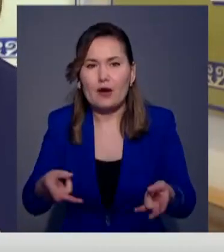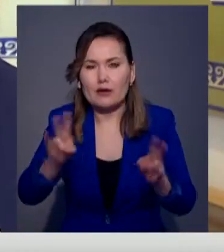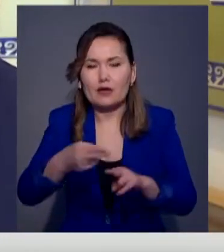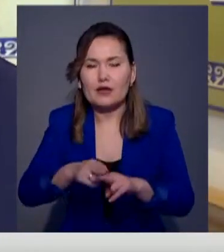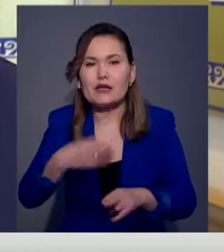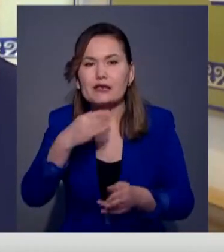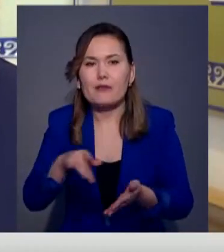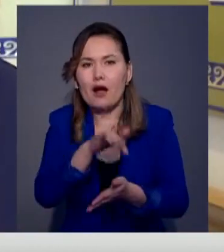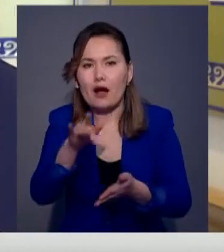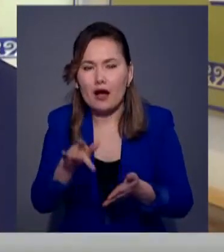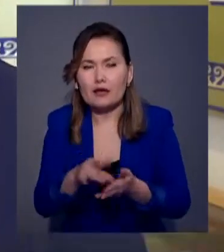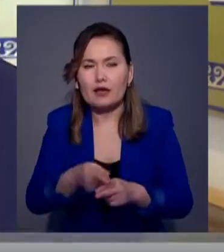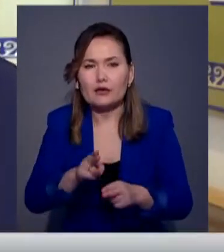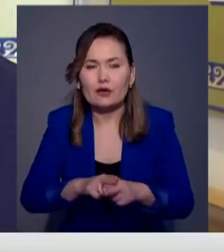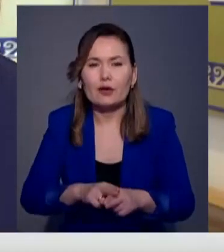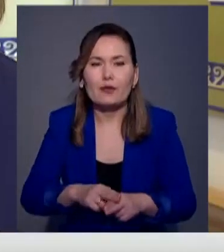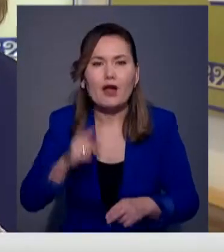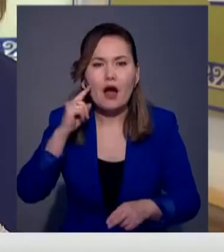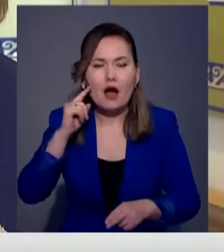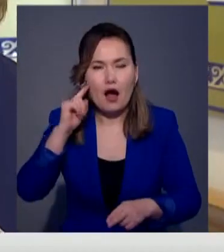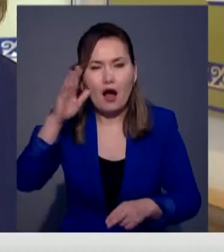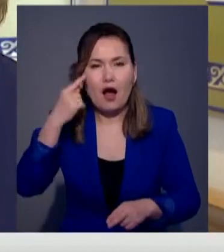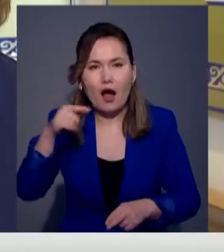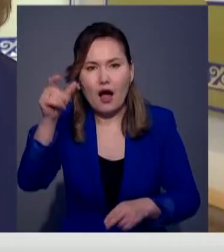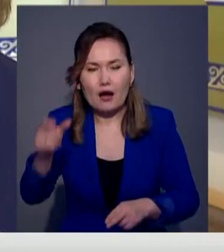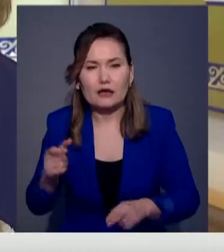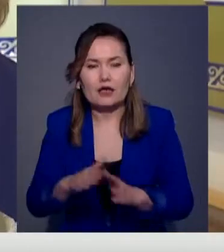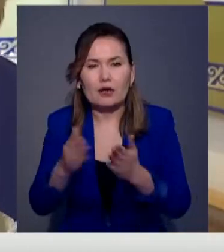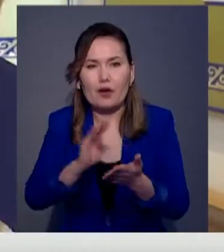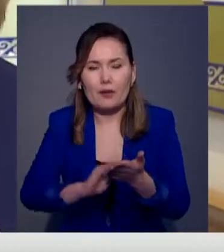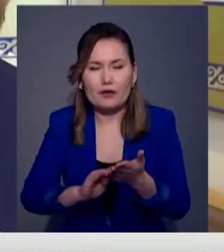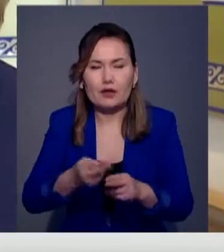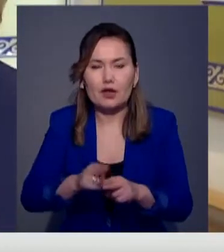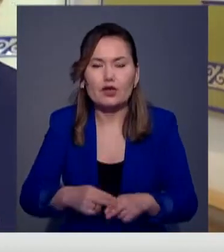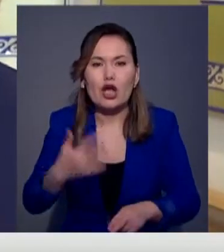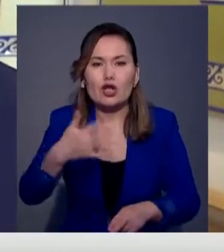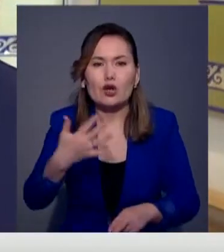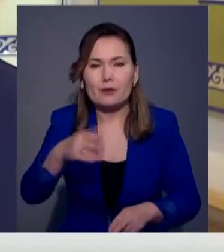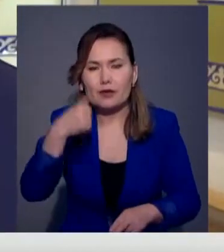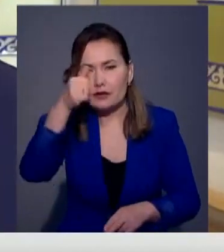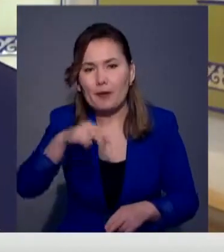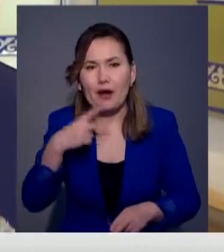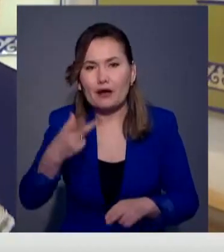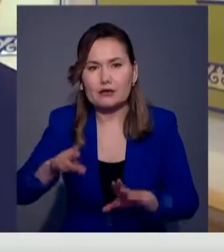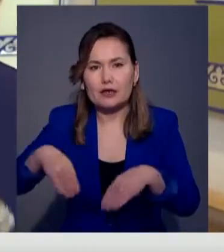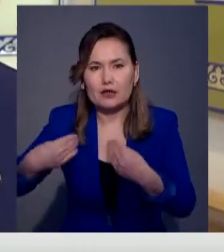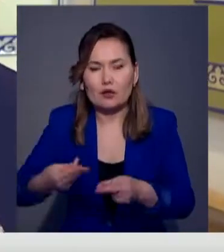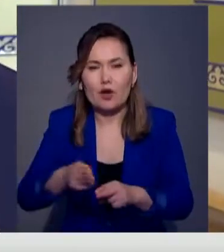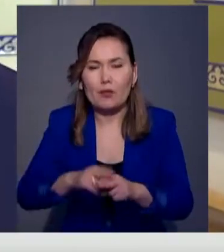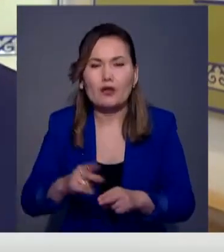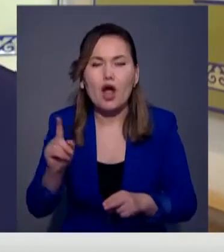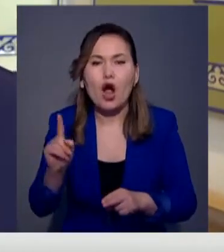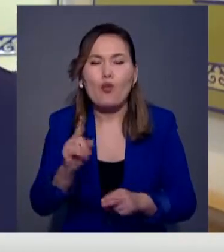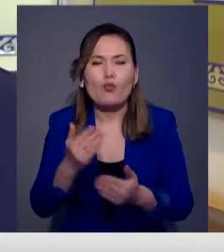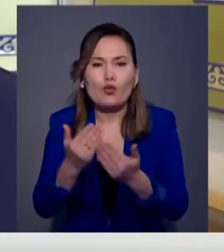ауданының атақты ақыны Төлеу Көбдіков. Ақсақал асыл қазынаны 1955 жылы қызына аманаттапты, кейін музейге